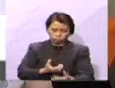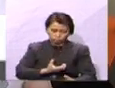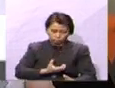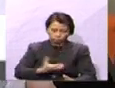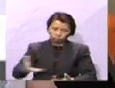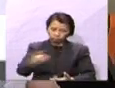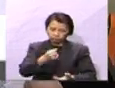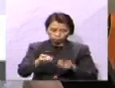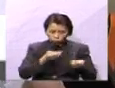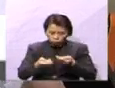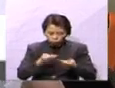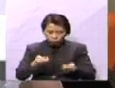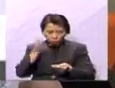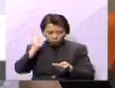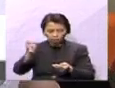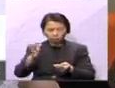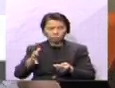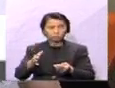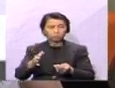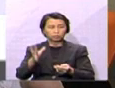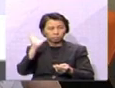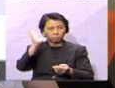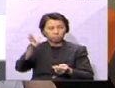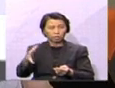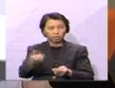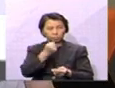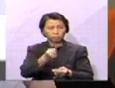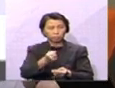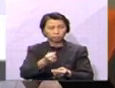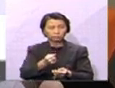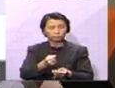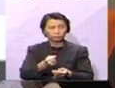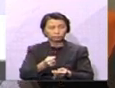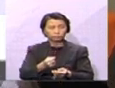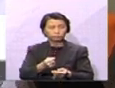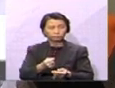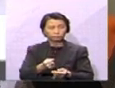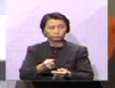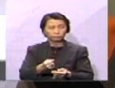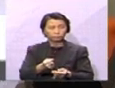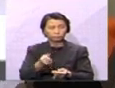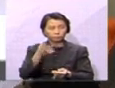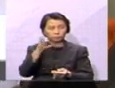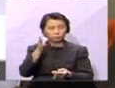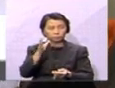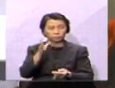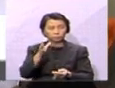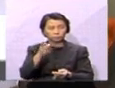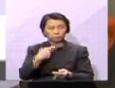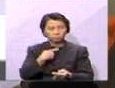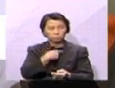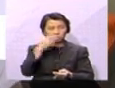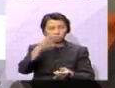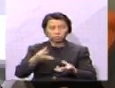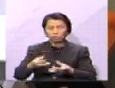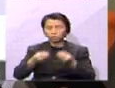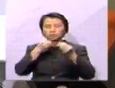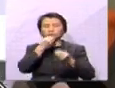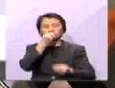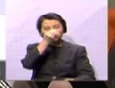diuruskan baru kita akan mengambilkan mengambil kira Lepas itu kami akan